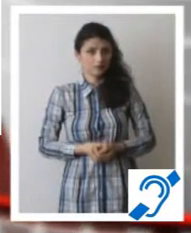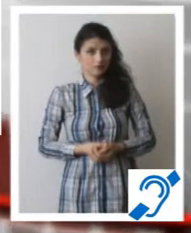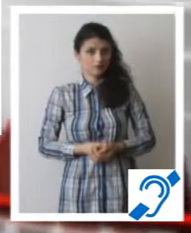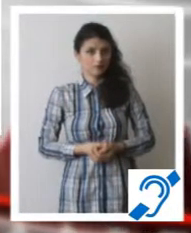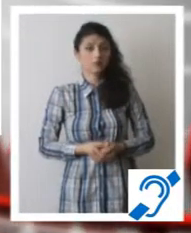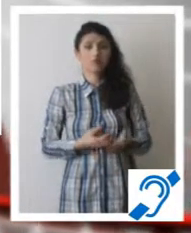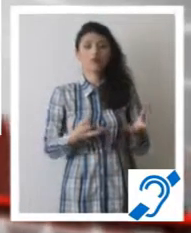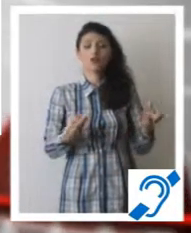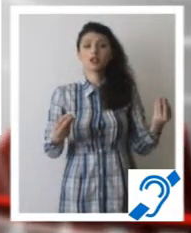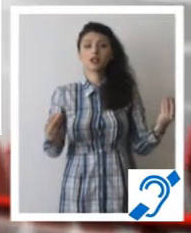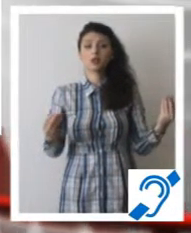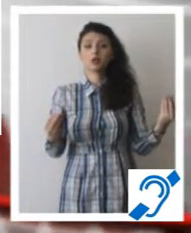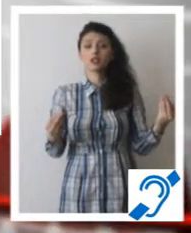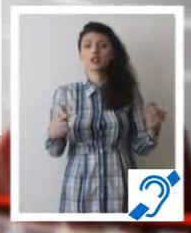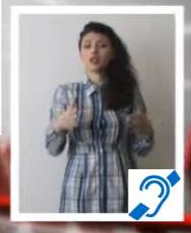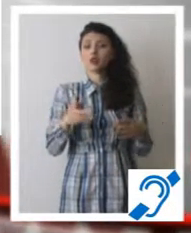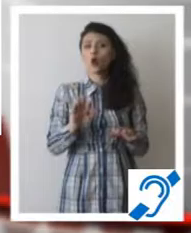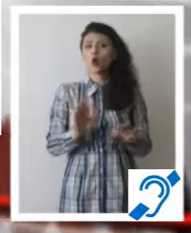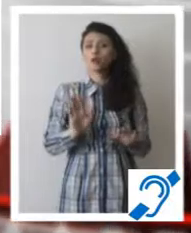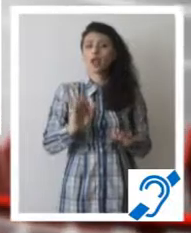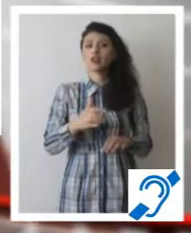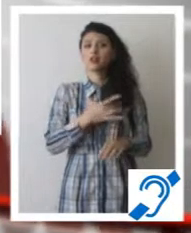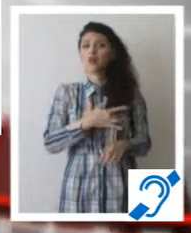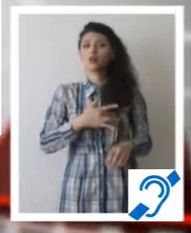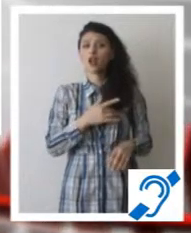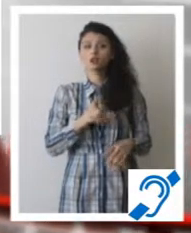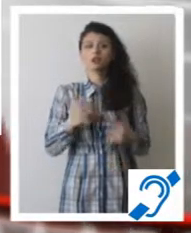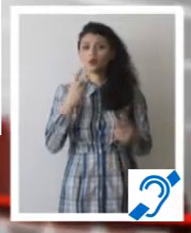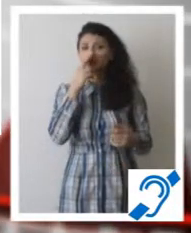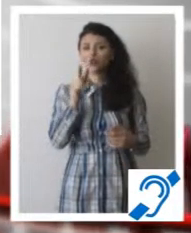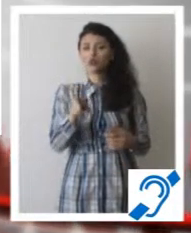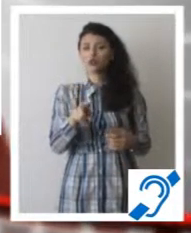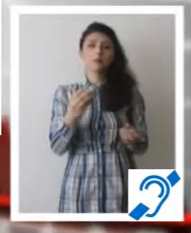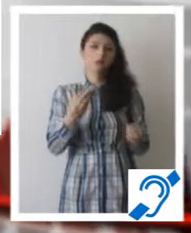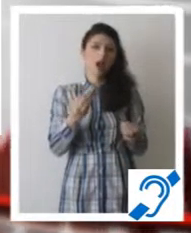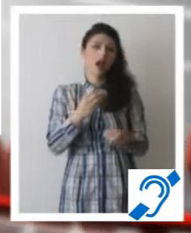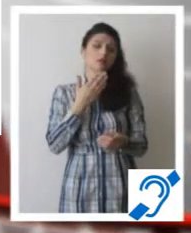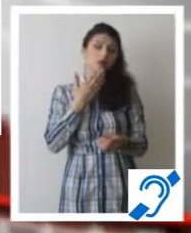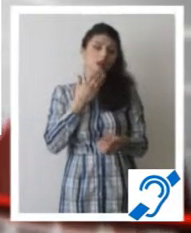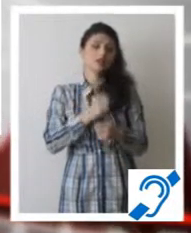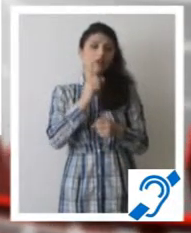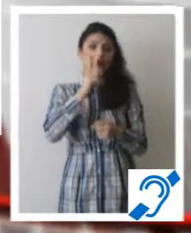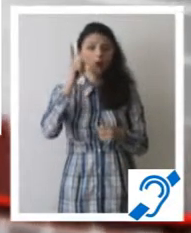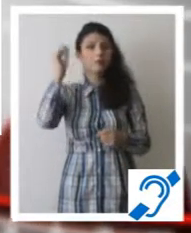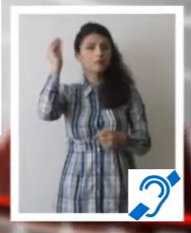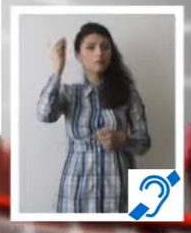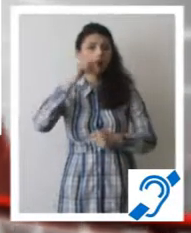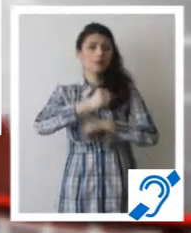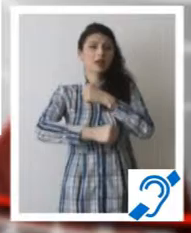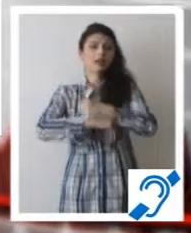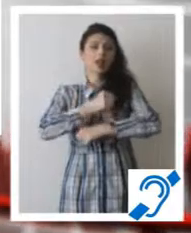studii superioare și cam 30% sunt în societățile de producție și restul sunt muncitori, trebuie să